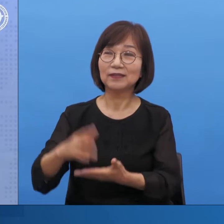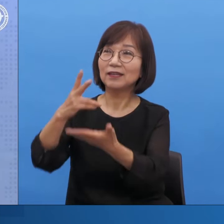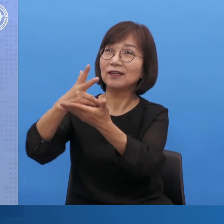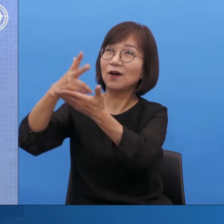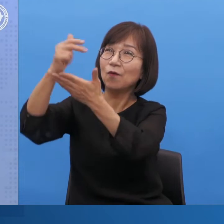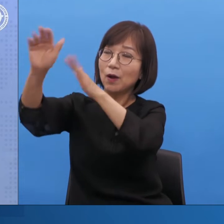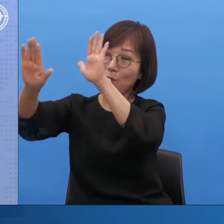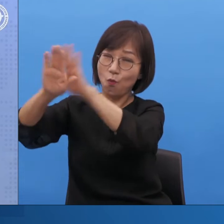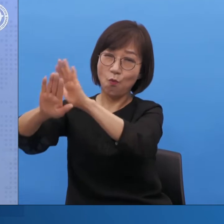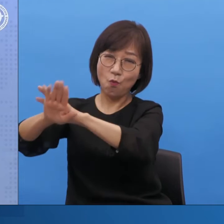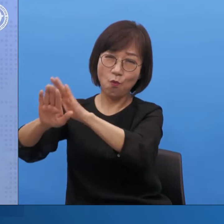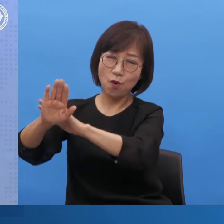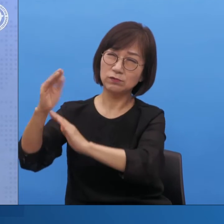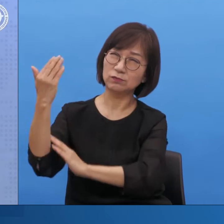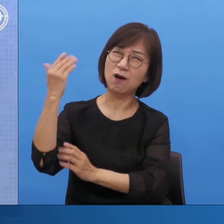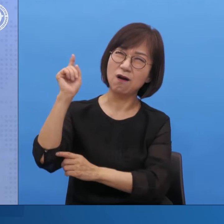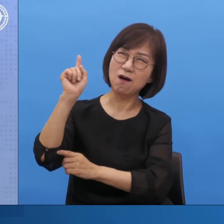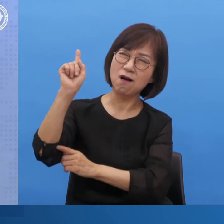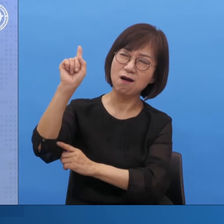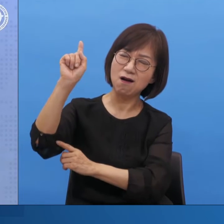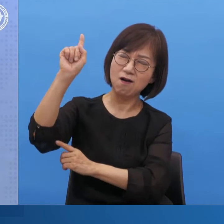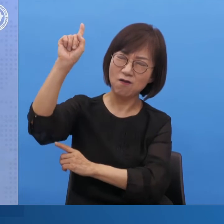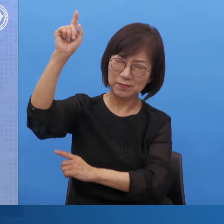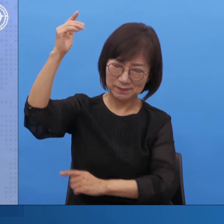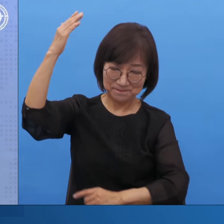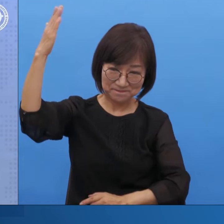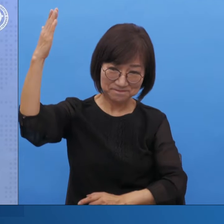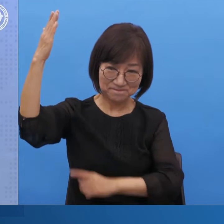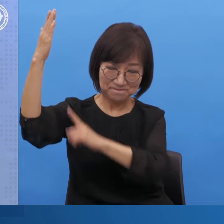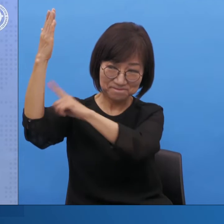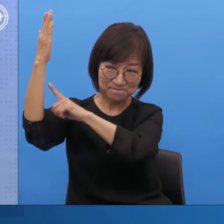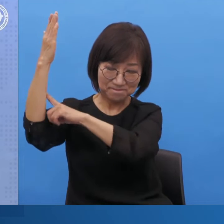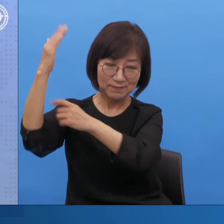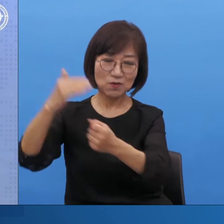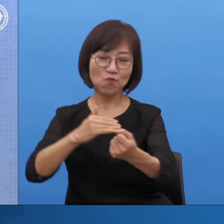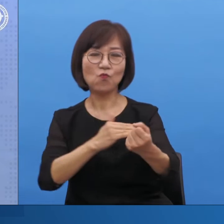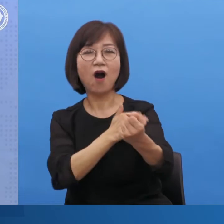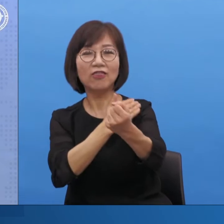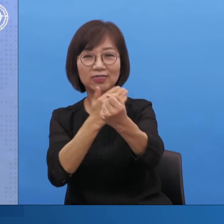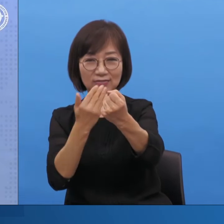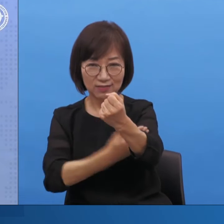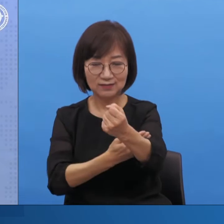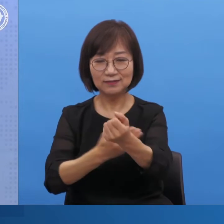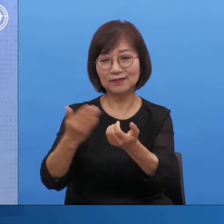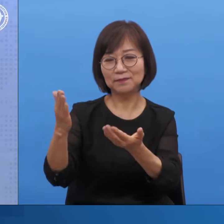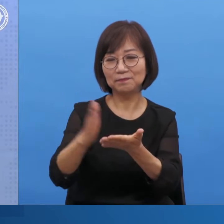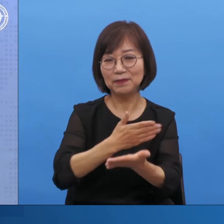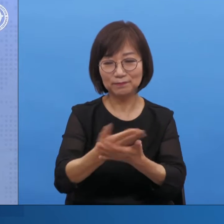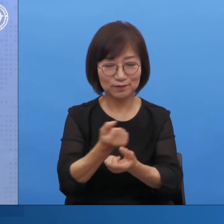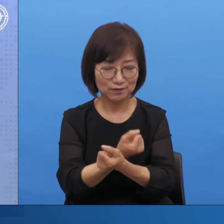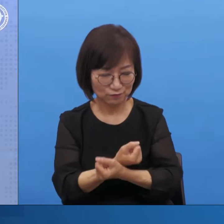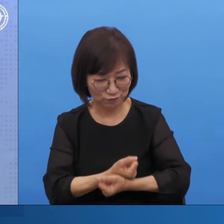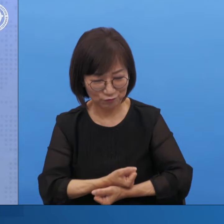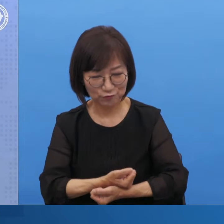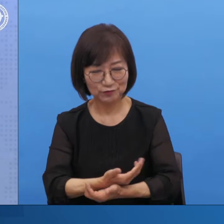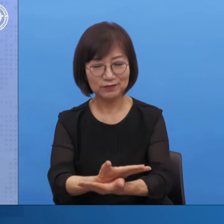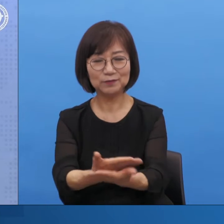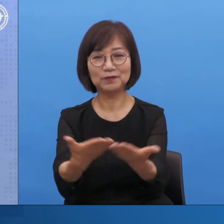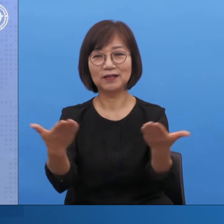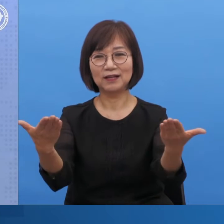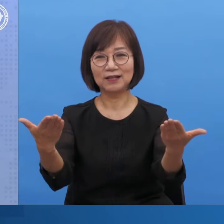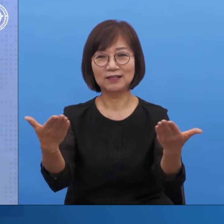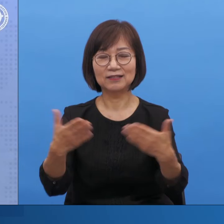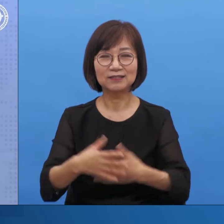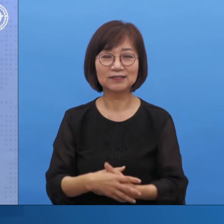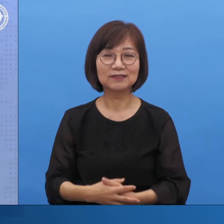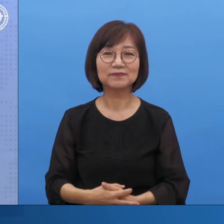오른손이 높이 들려서며 여호와의 오른손이 권능을 베푸시는도다. The right hand of the Lord exalts. The right hand of the Lord does